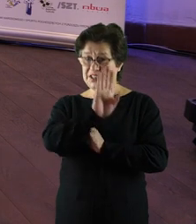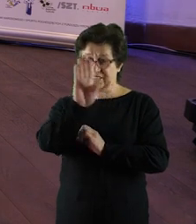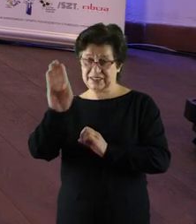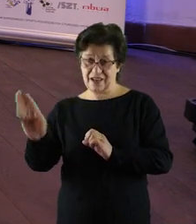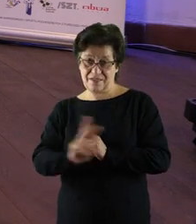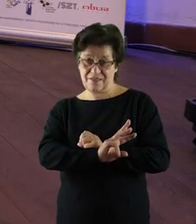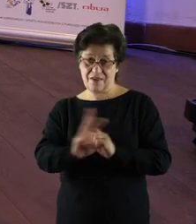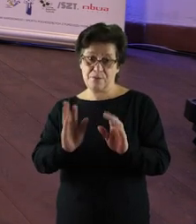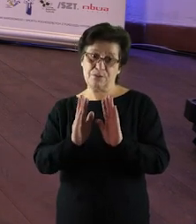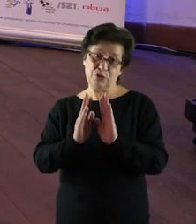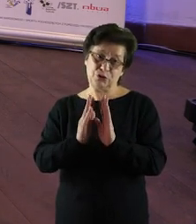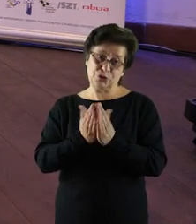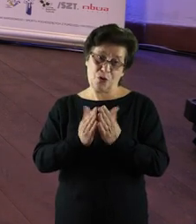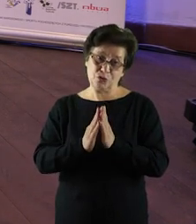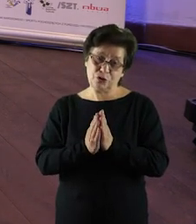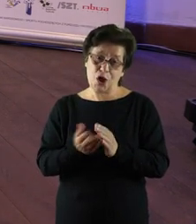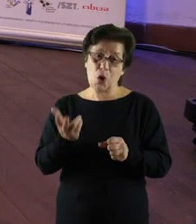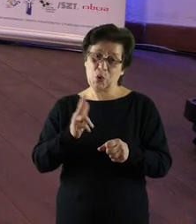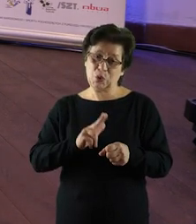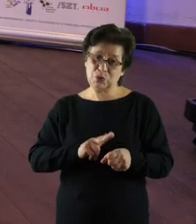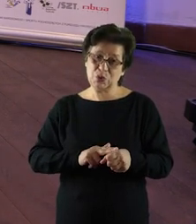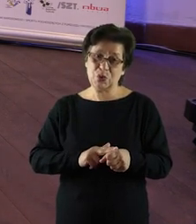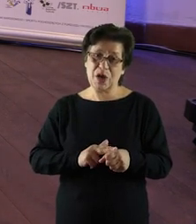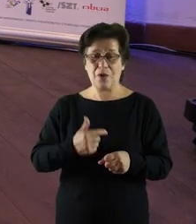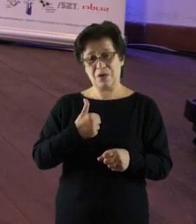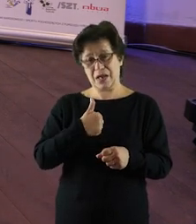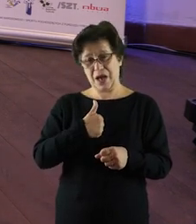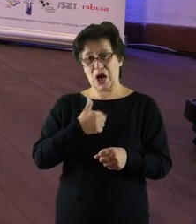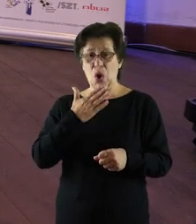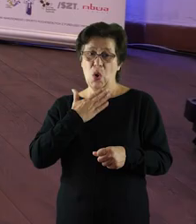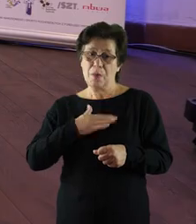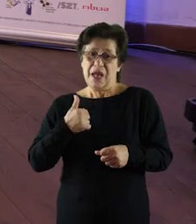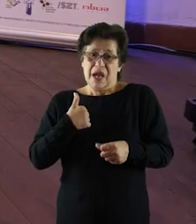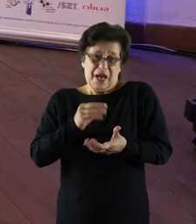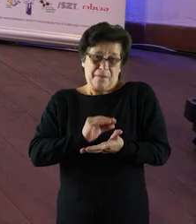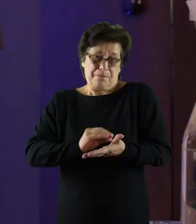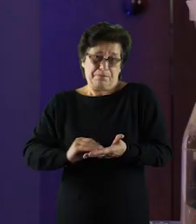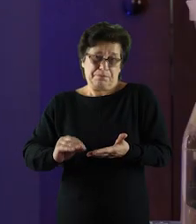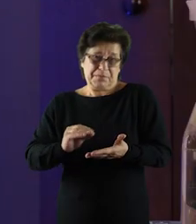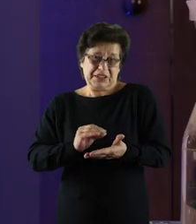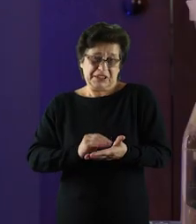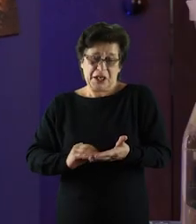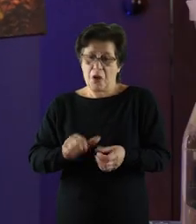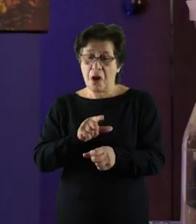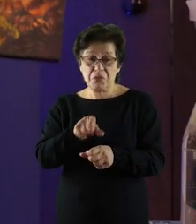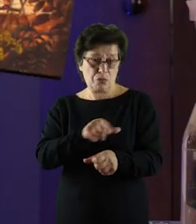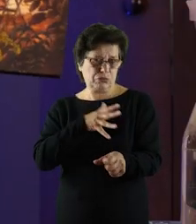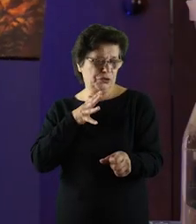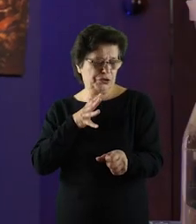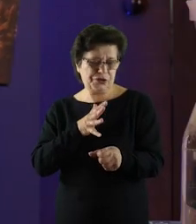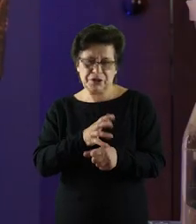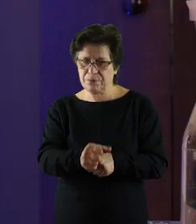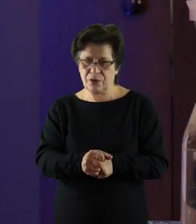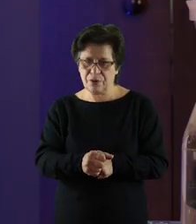zdumiewa. Pewnie najbardziej. To jest skromna książka. Napisałam ją być może nawet szybciej, aniżeli inne